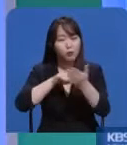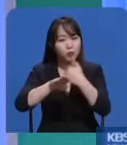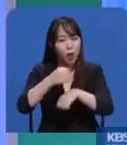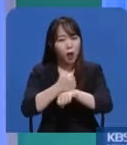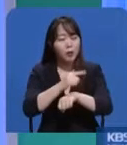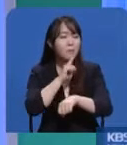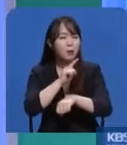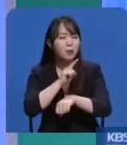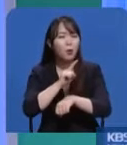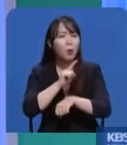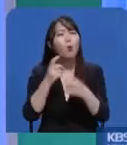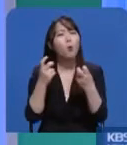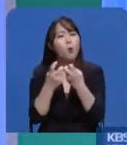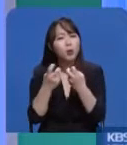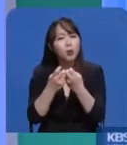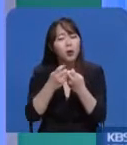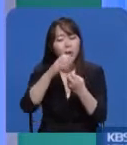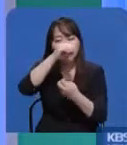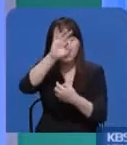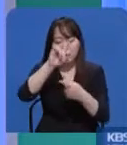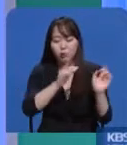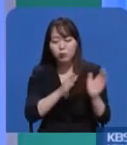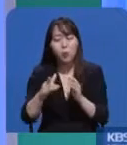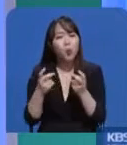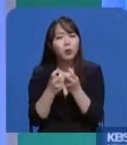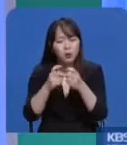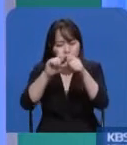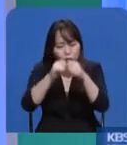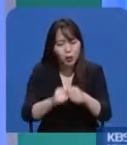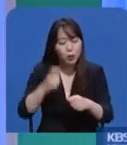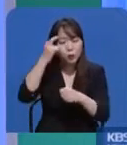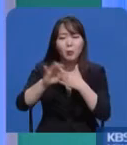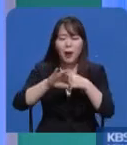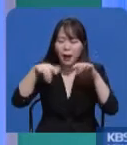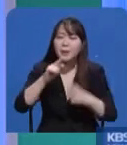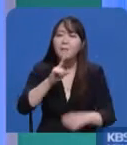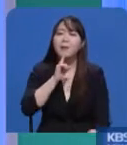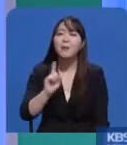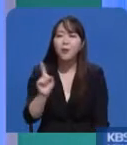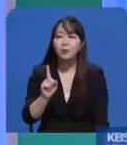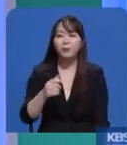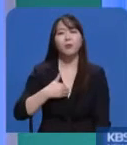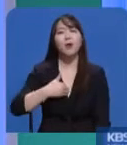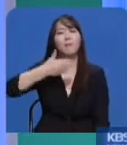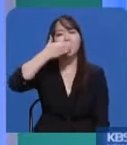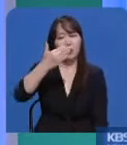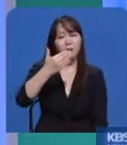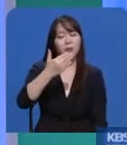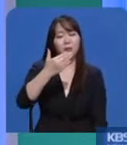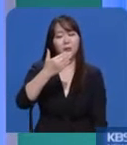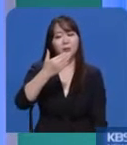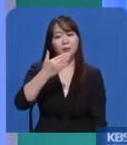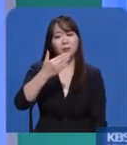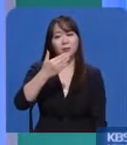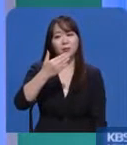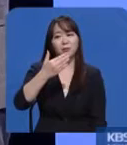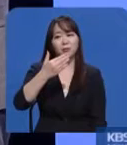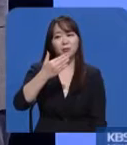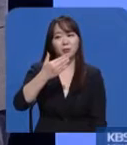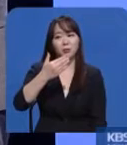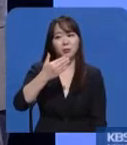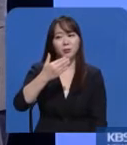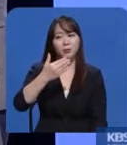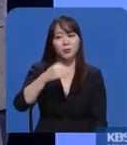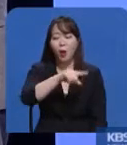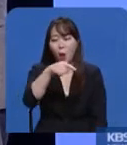관련해서 어떻게 이 재원을 마련할 거냐 구체적으로 물어보면 늘 하시는 말씀이 나는 할 수 있다. 가로등